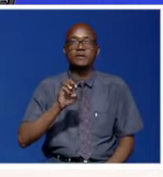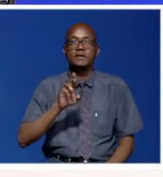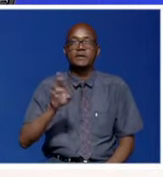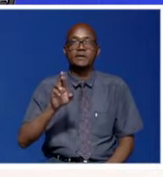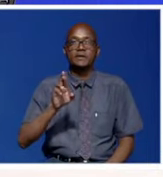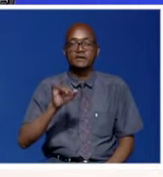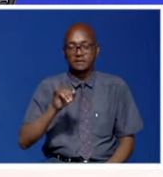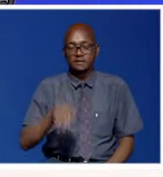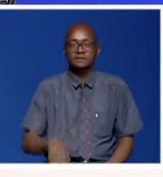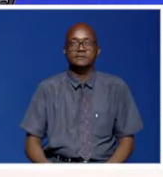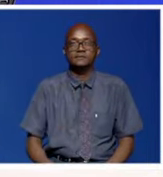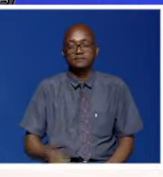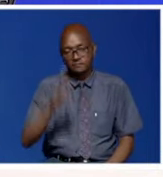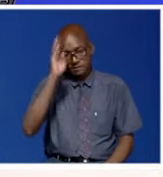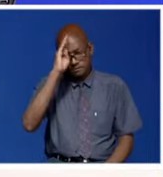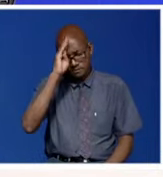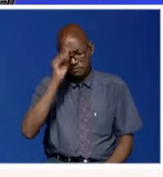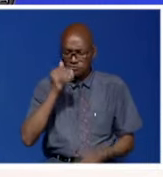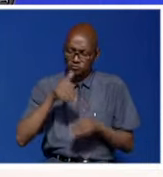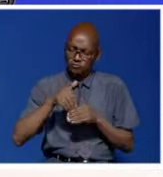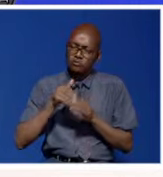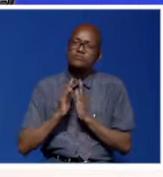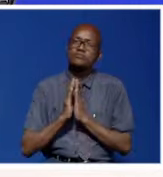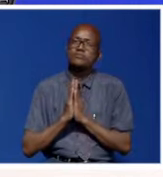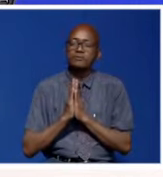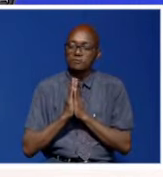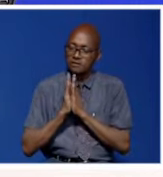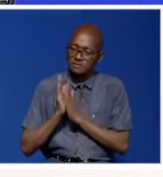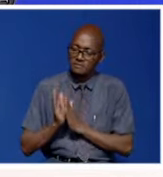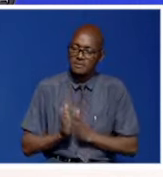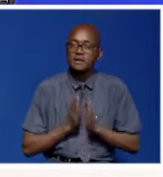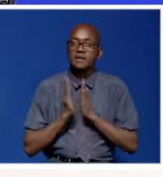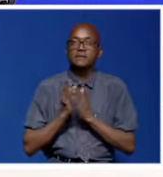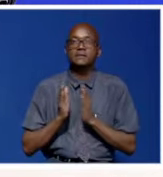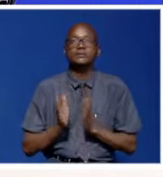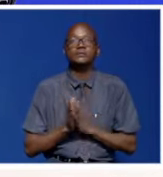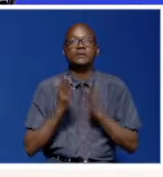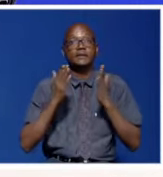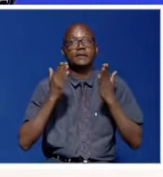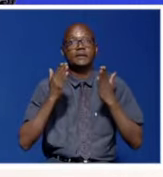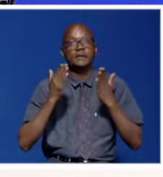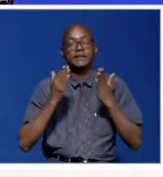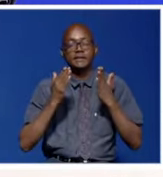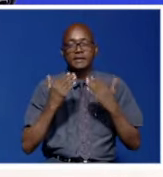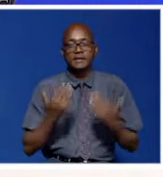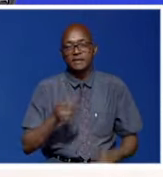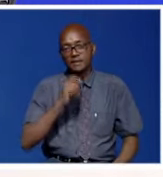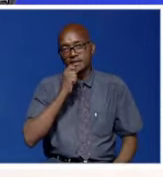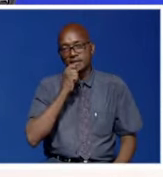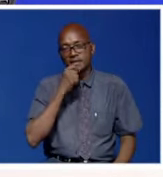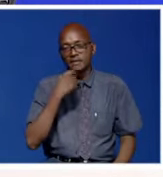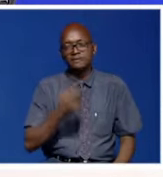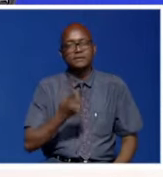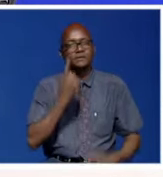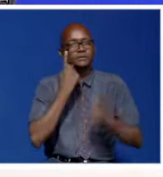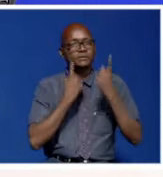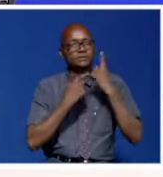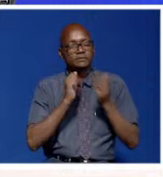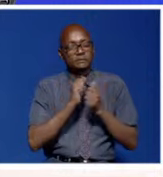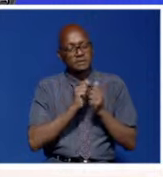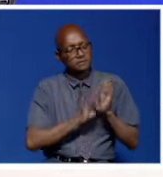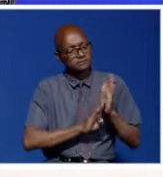hii leo waumini wa dini ya Kiislamu wamekuwa kwenye pilika pilika za maandalizi ya kusherekea Eid, huku kilio cha kupanda kwa bei za